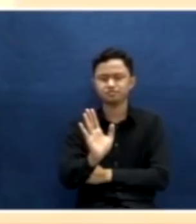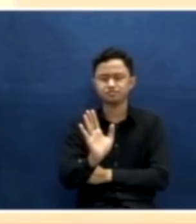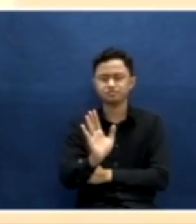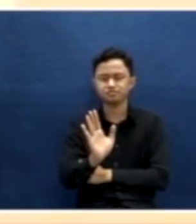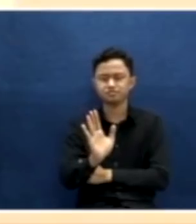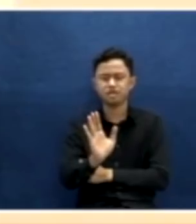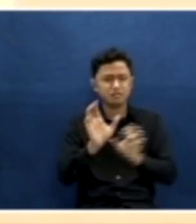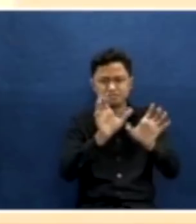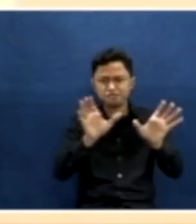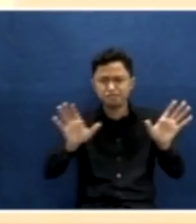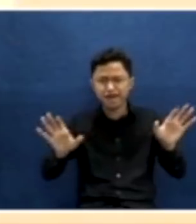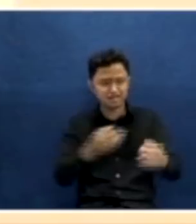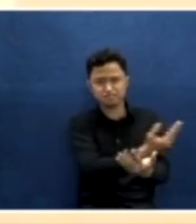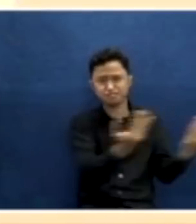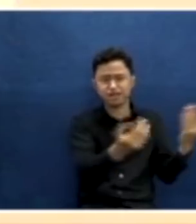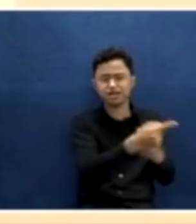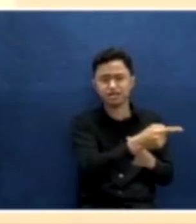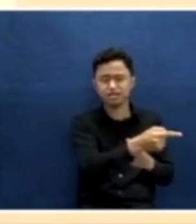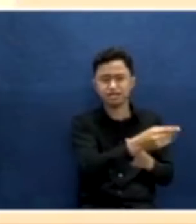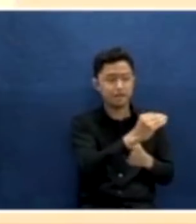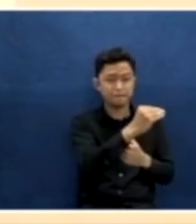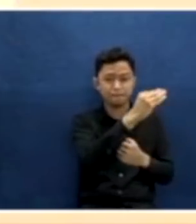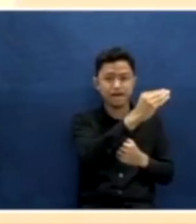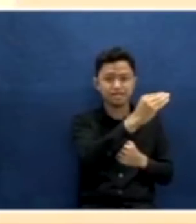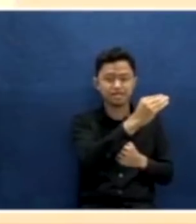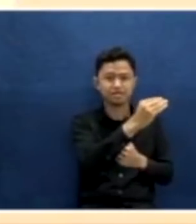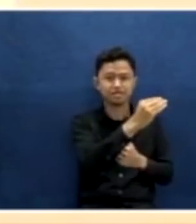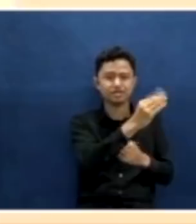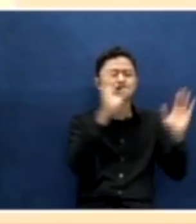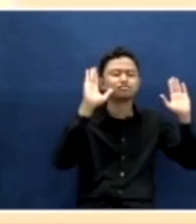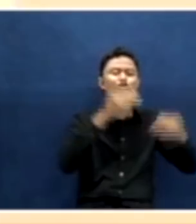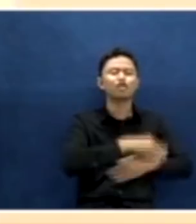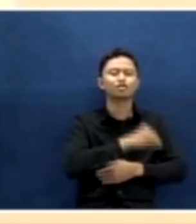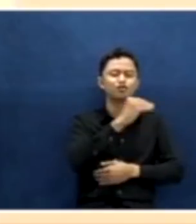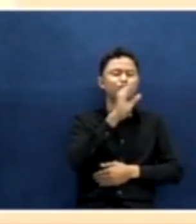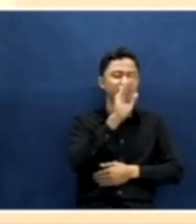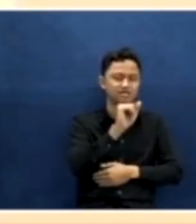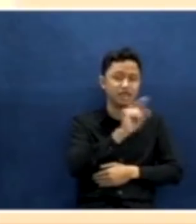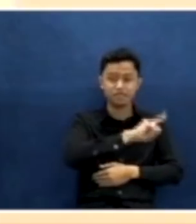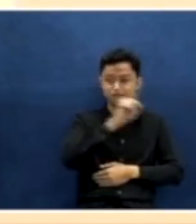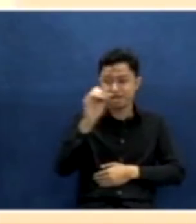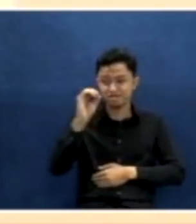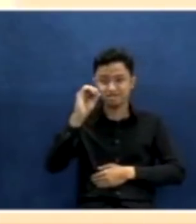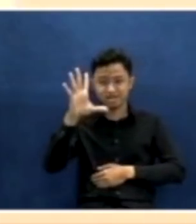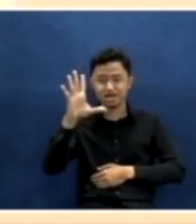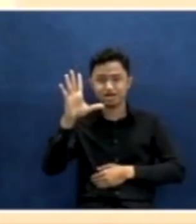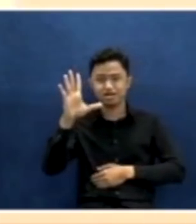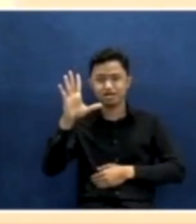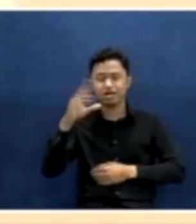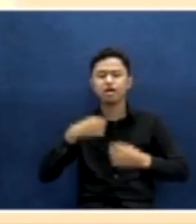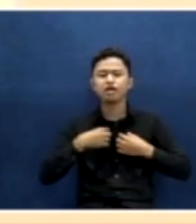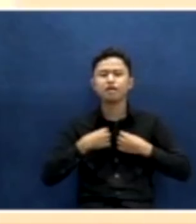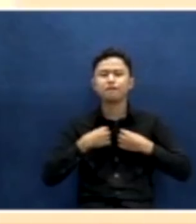banyak diantara mereka Ya Allah Pagi harinya mereka masih melaksanakan shalat subuh tetapi siang harinya yang melepaskan